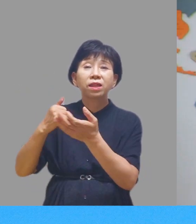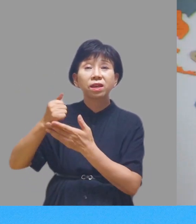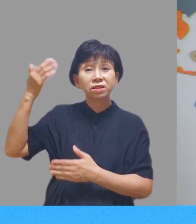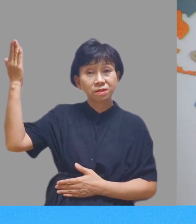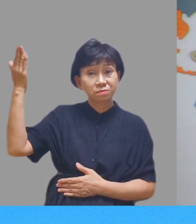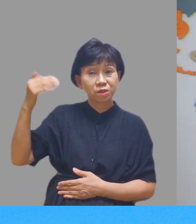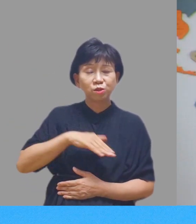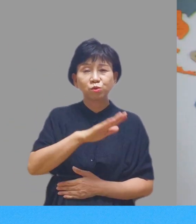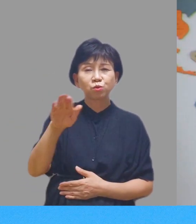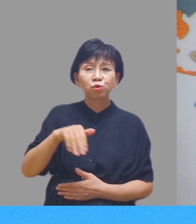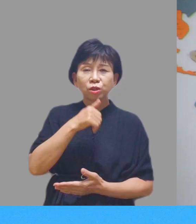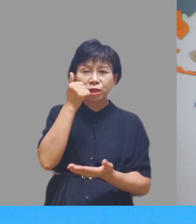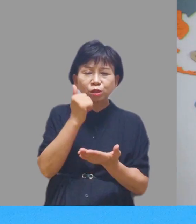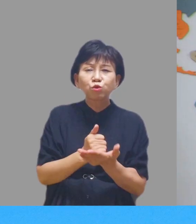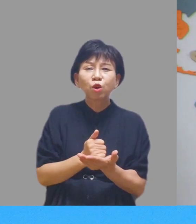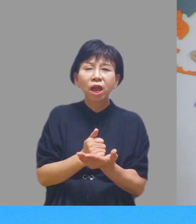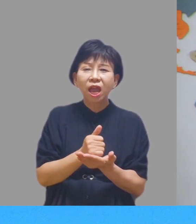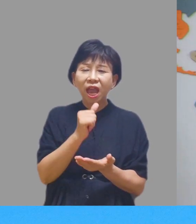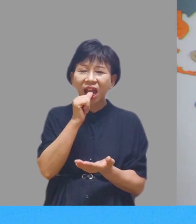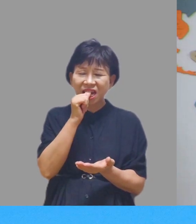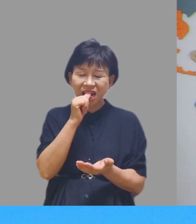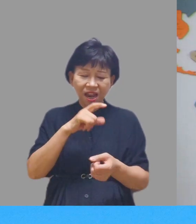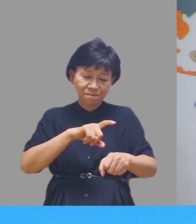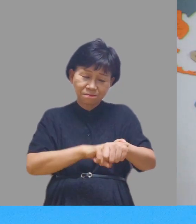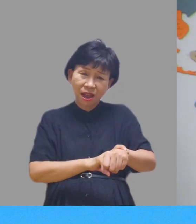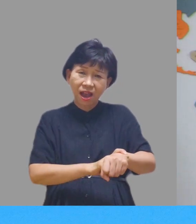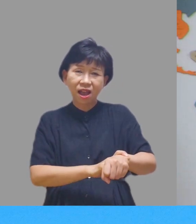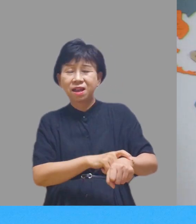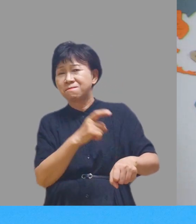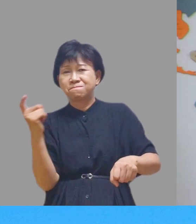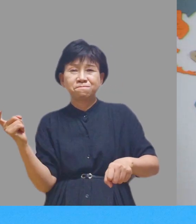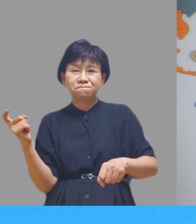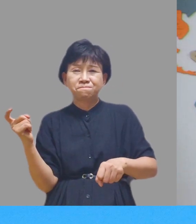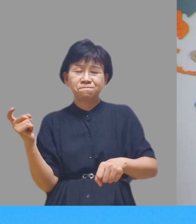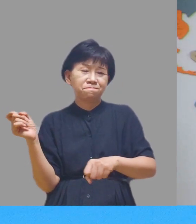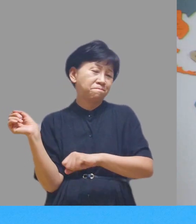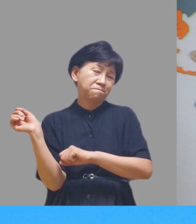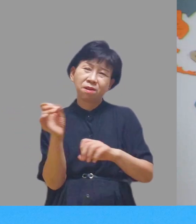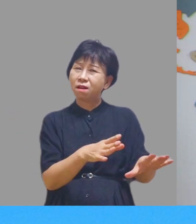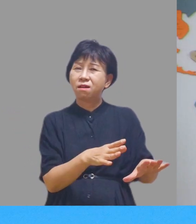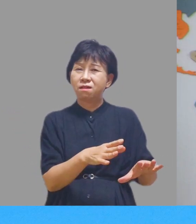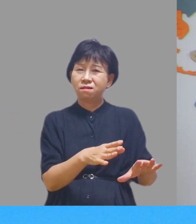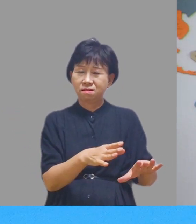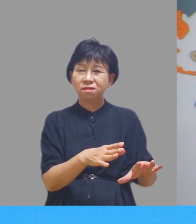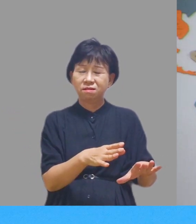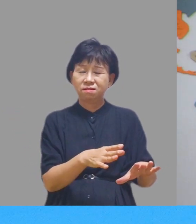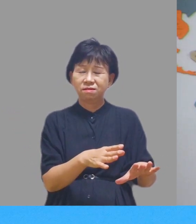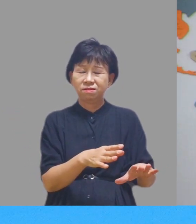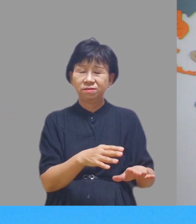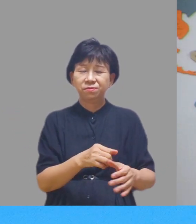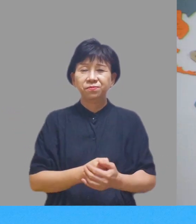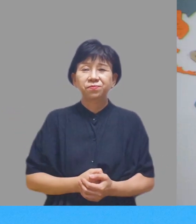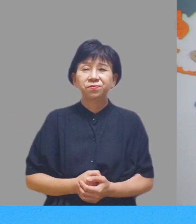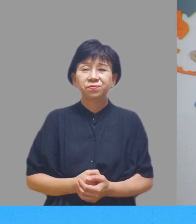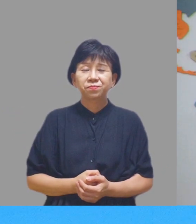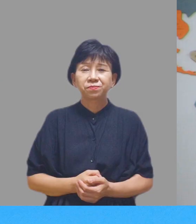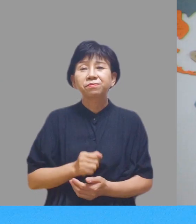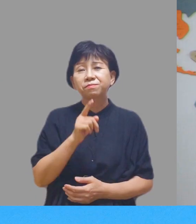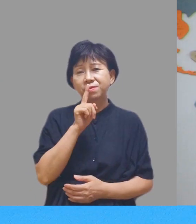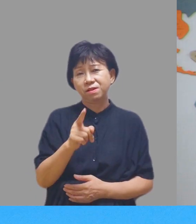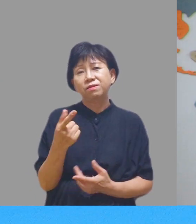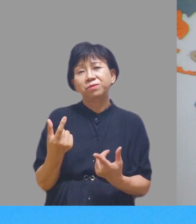족쇄를 완전히 끊어내시고 다시는 우리를 붙잡지 못하도록 그 죄를 멀리